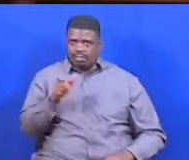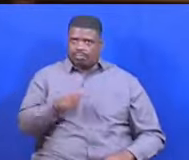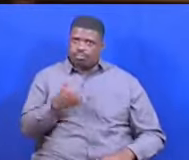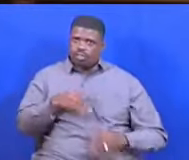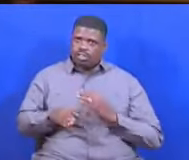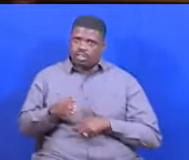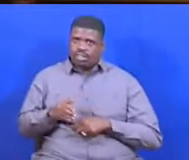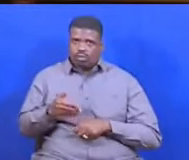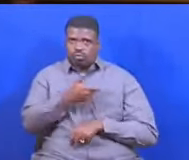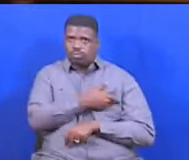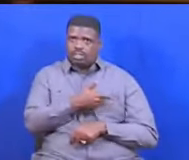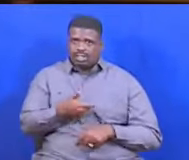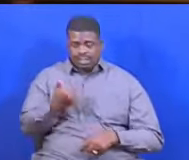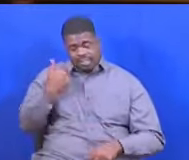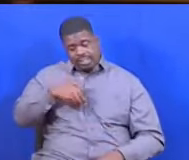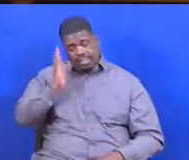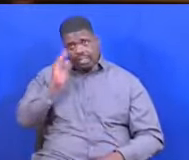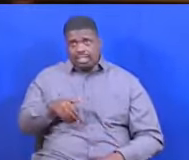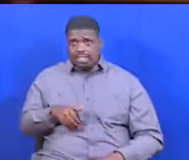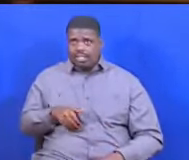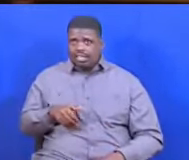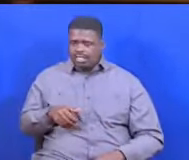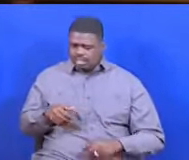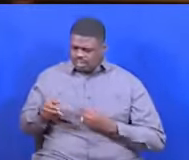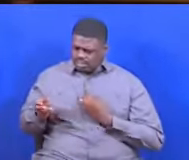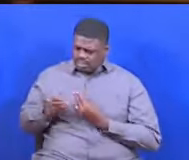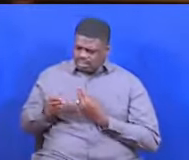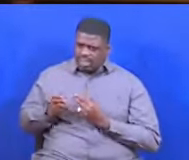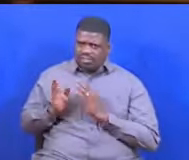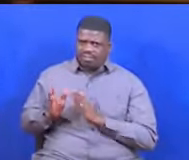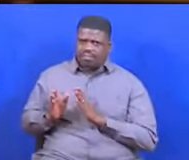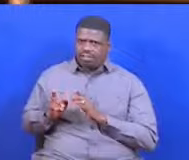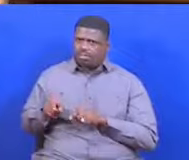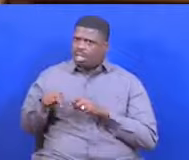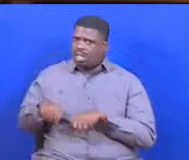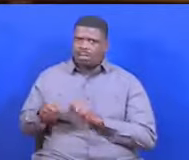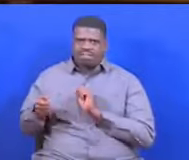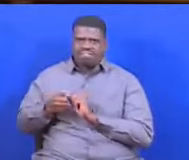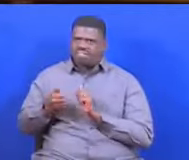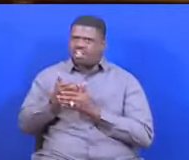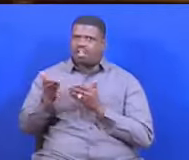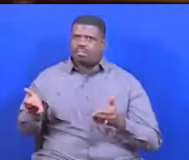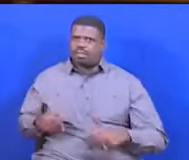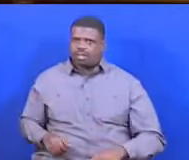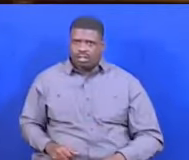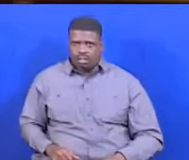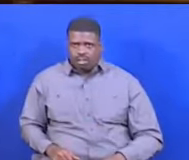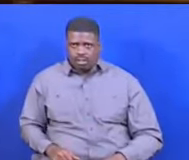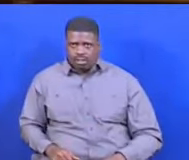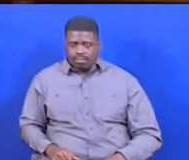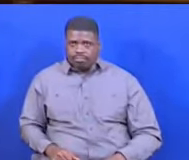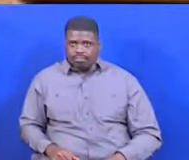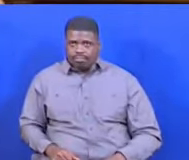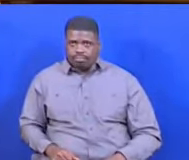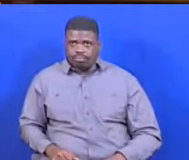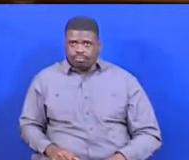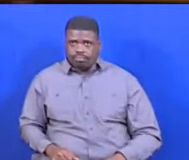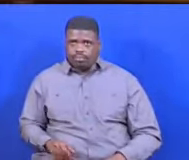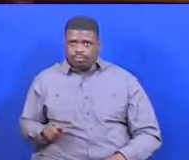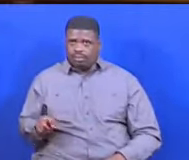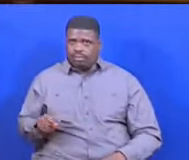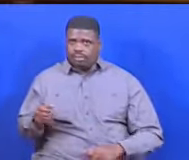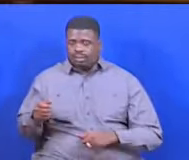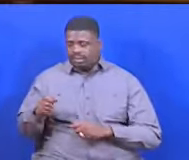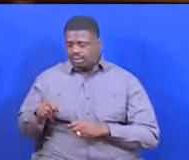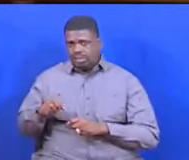kwenye hospitali ya serikali anamkuta daktari ni yule yule, akimwambia bwana, hapa vifaa hatuna, yeye mwenye tena anaipromosha ile hospitali